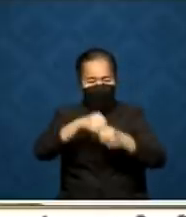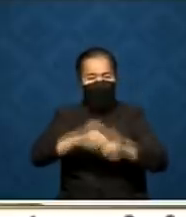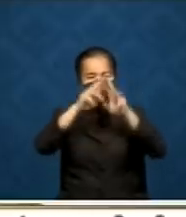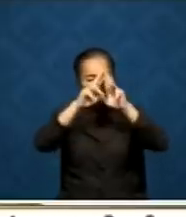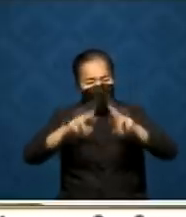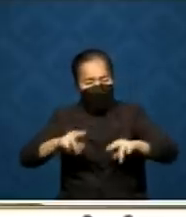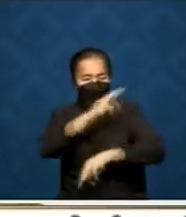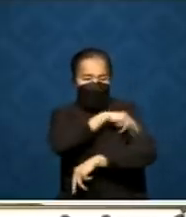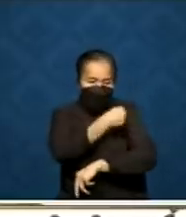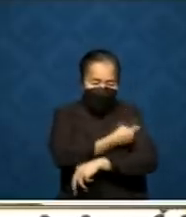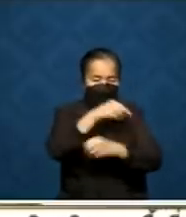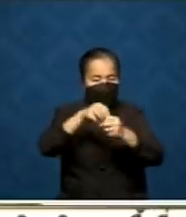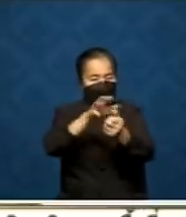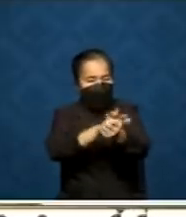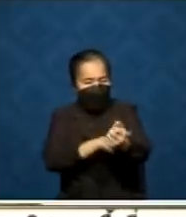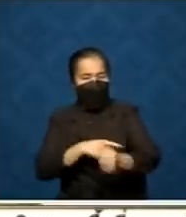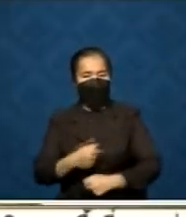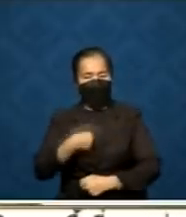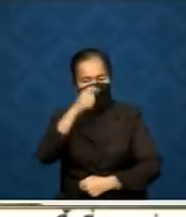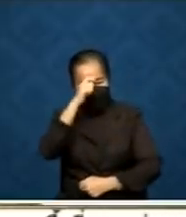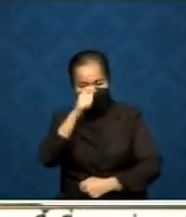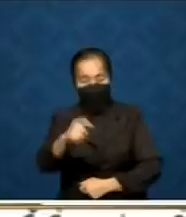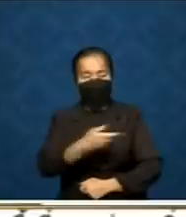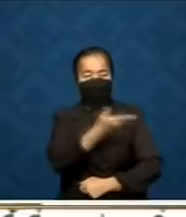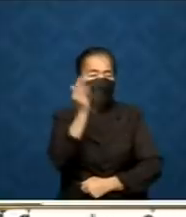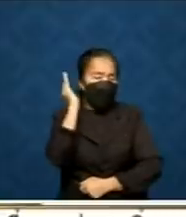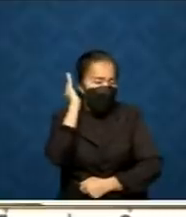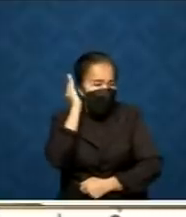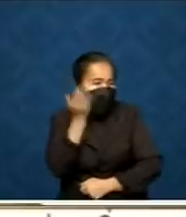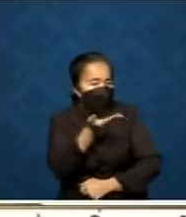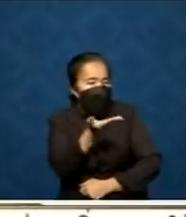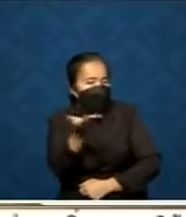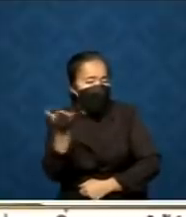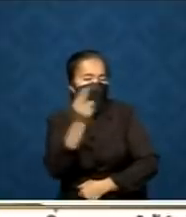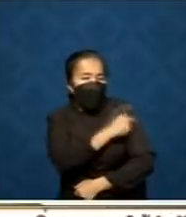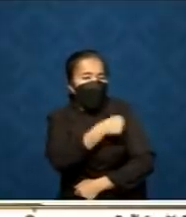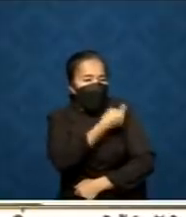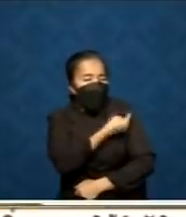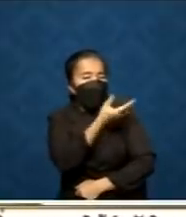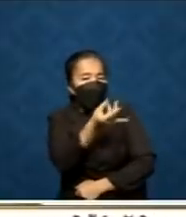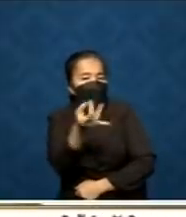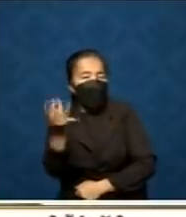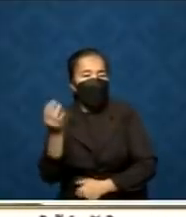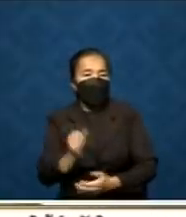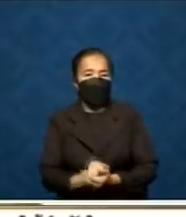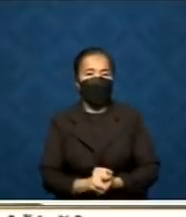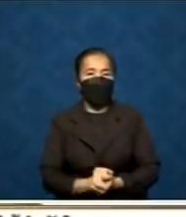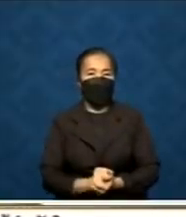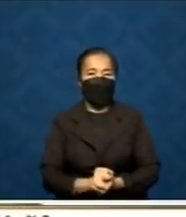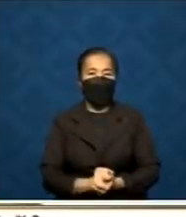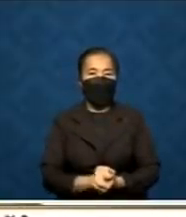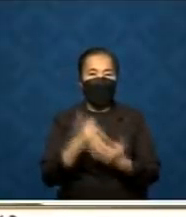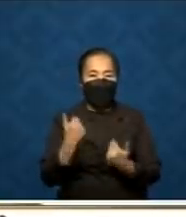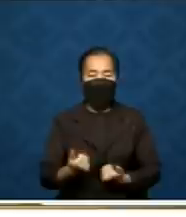สุดแต่ผมก็ต้องหวังพึ่งท่านบุคกรสุขผมก็เพิ่งดันในชีวิตนี้อัน